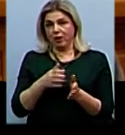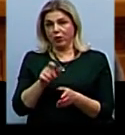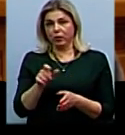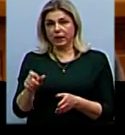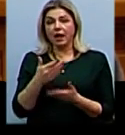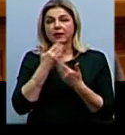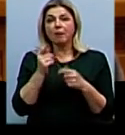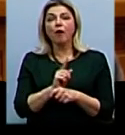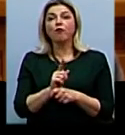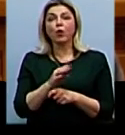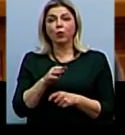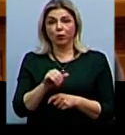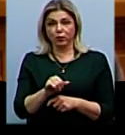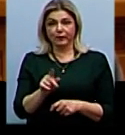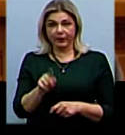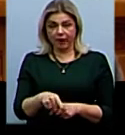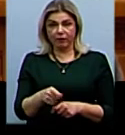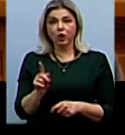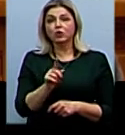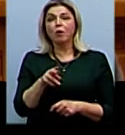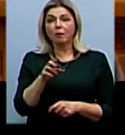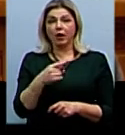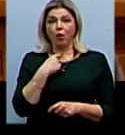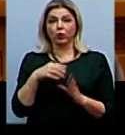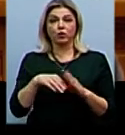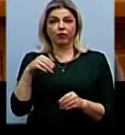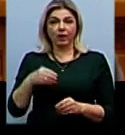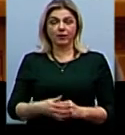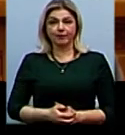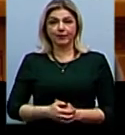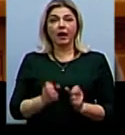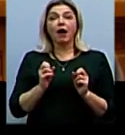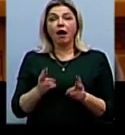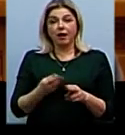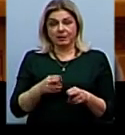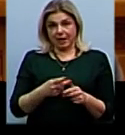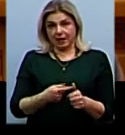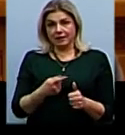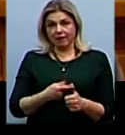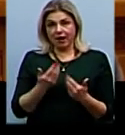немає кворуму навіть. Не те, що проголосування. Як це називається?